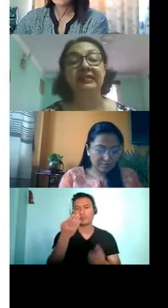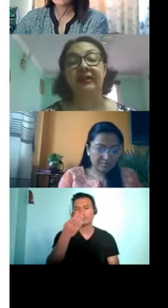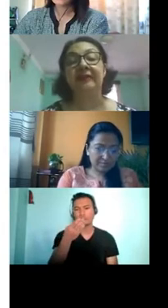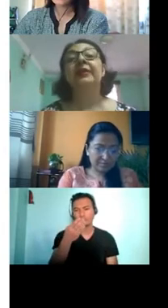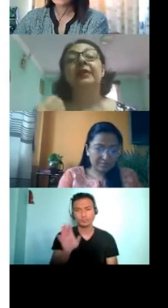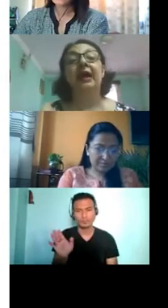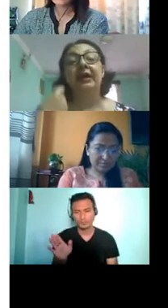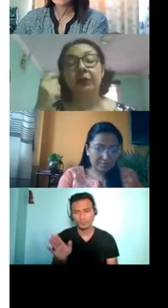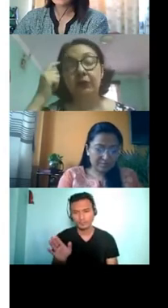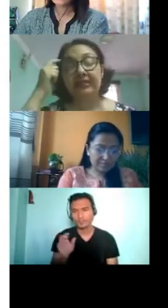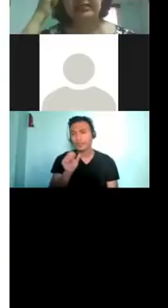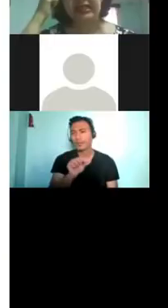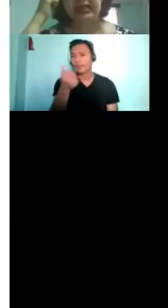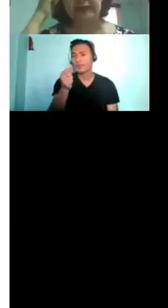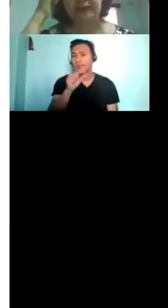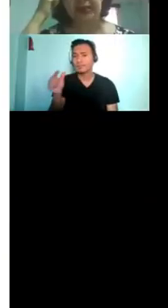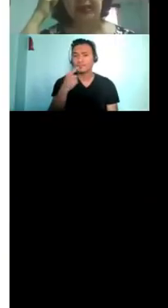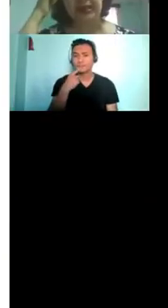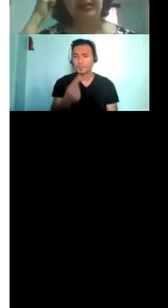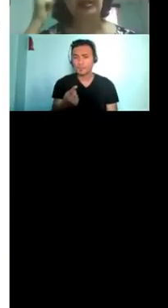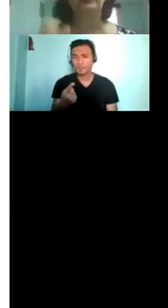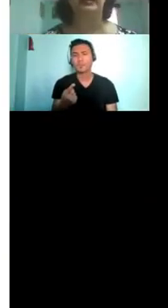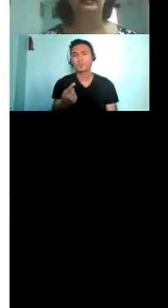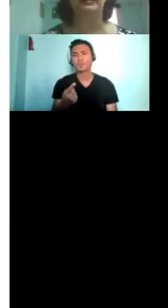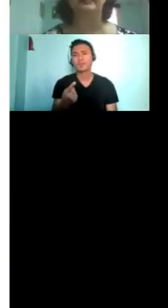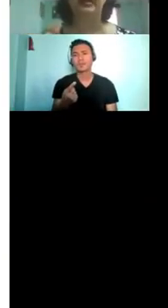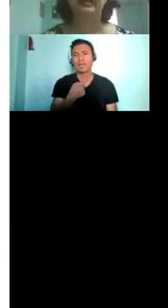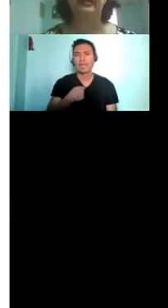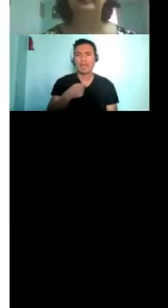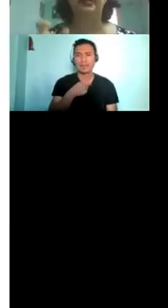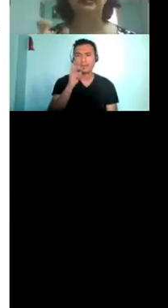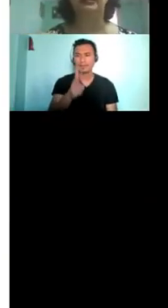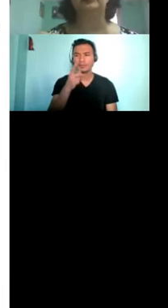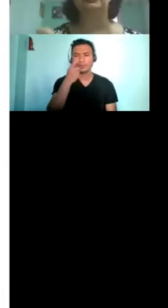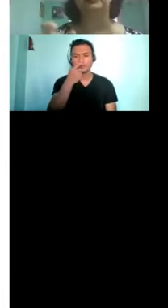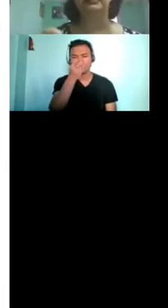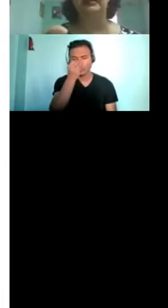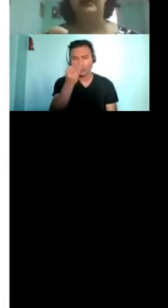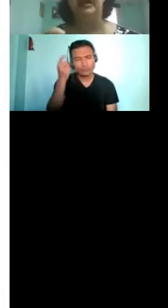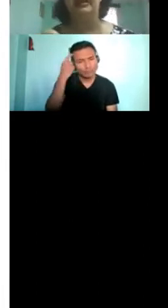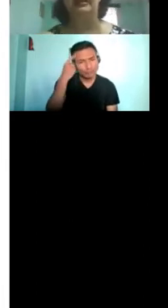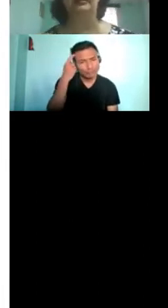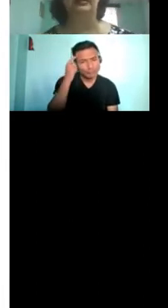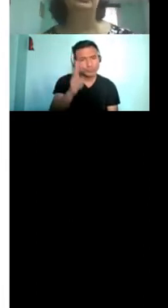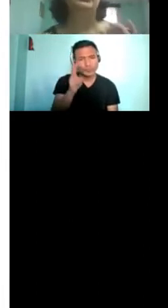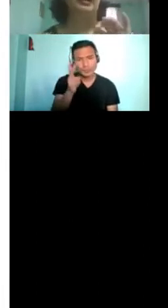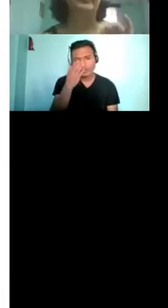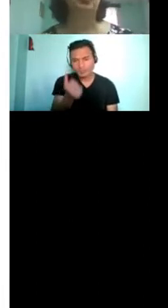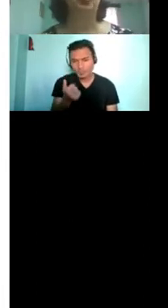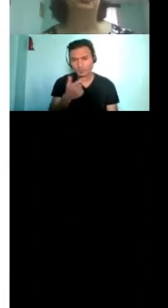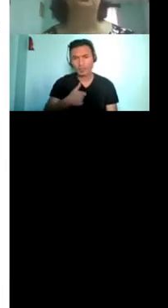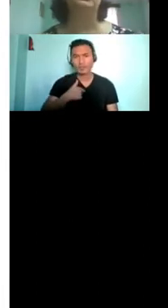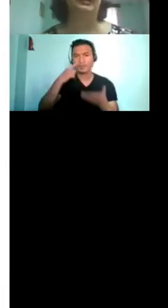चाहिँ छ र अर्को कुरा चाहिँ के हो भन्दाखेरि हामीलाई त्यही पितृसत्तात्मक संरचनाको कारणले गर्दा